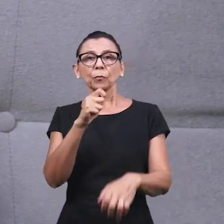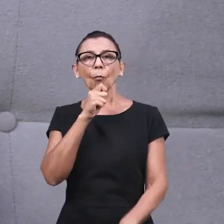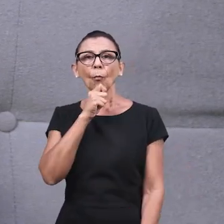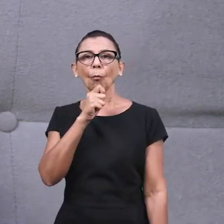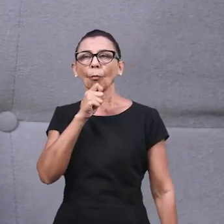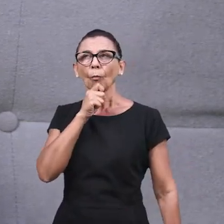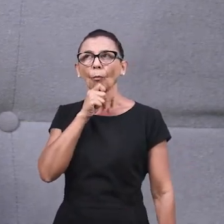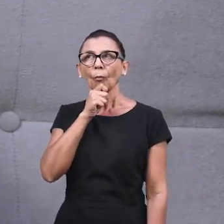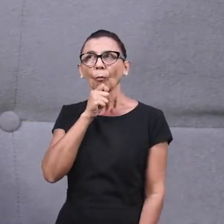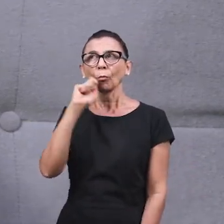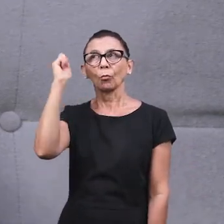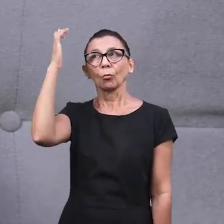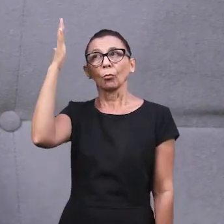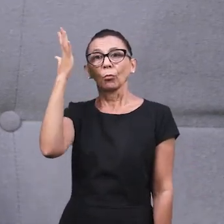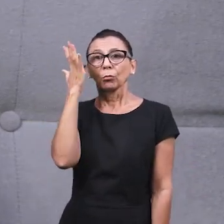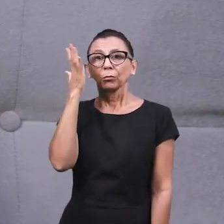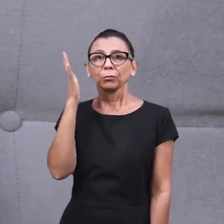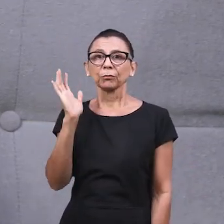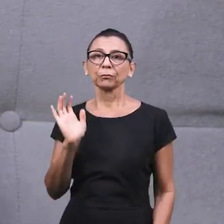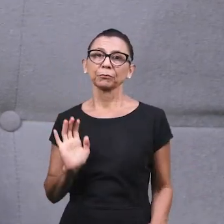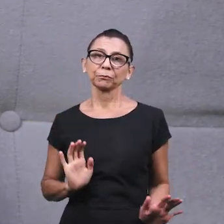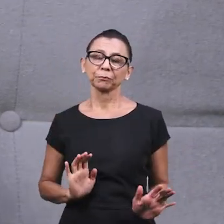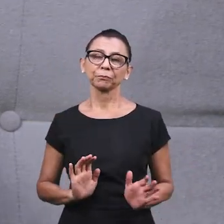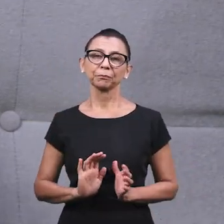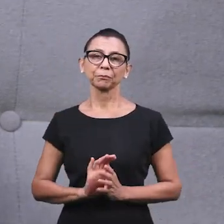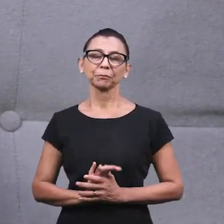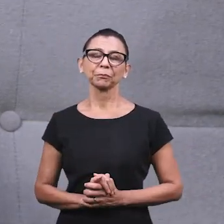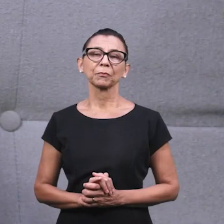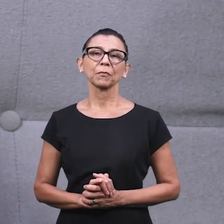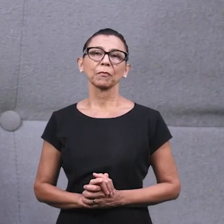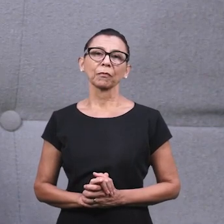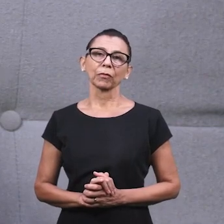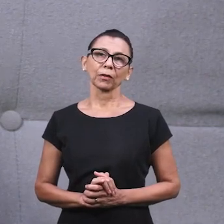révélation, il peut avoir plusieurs noms,